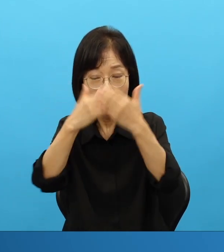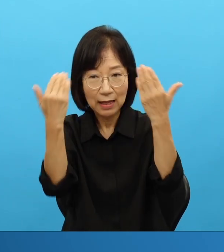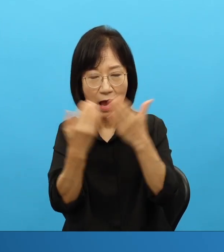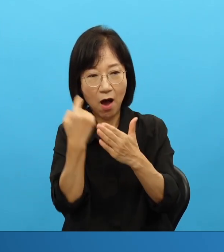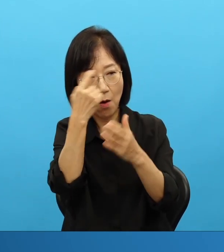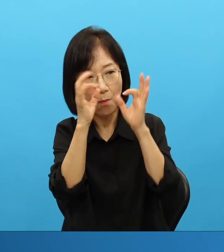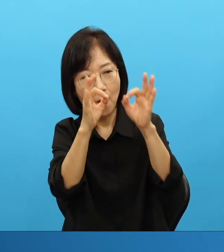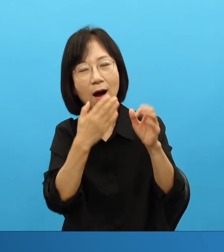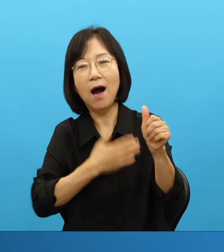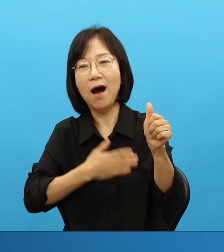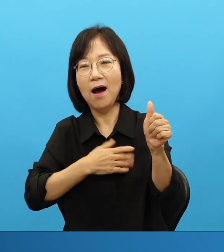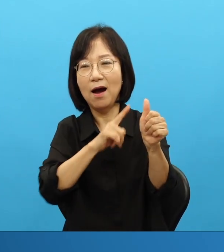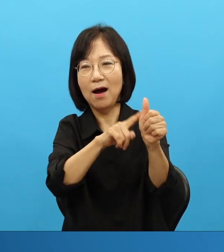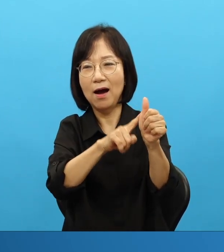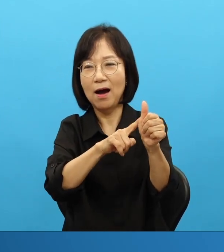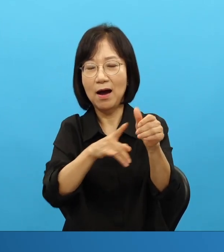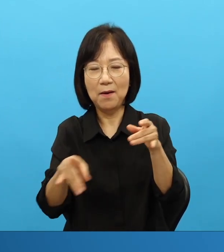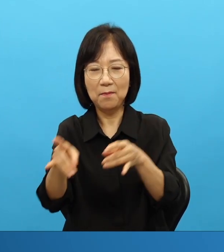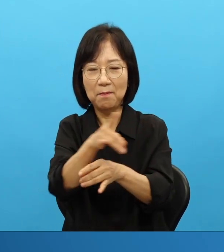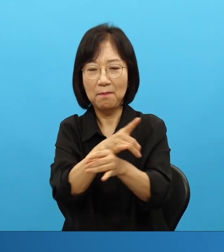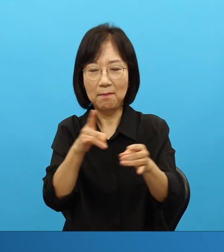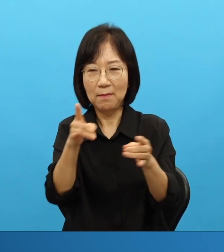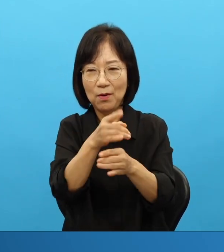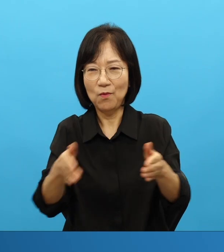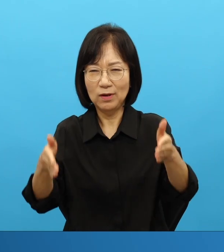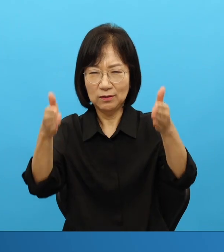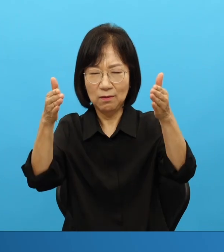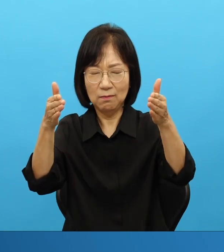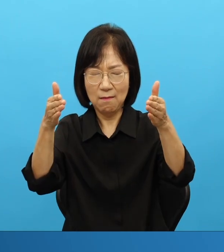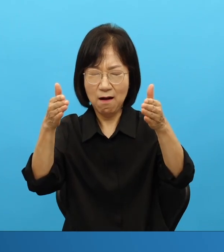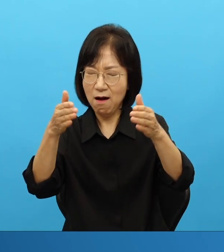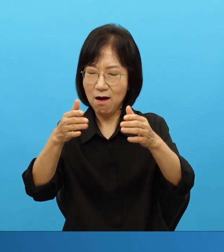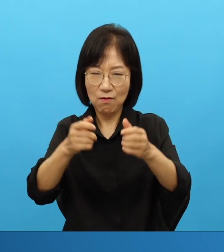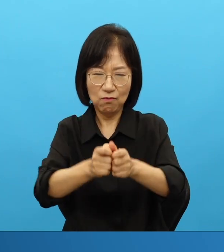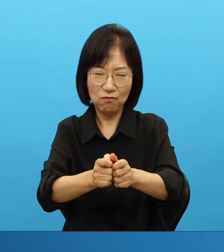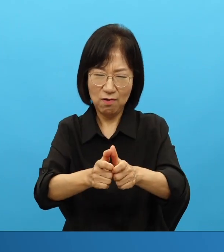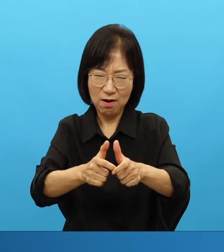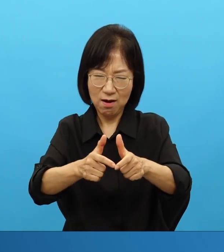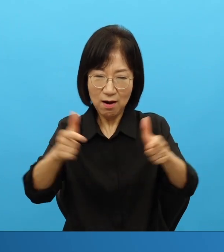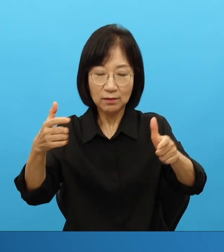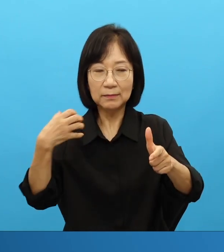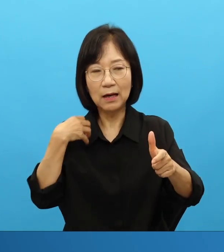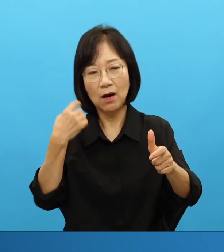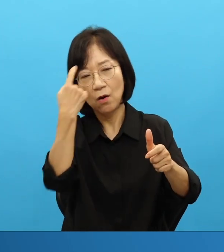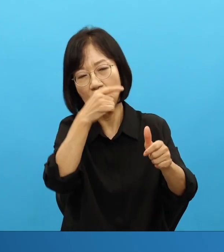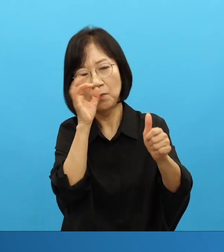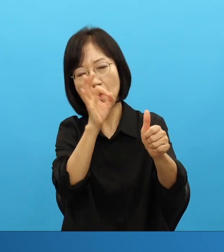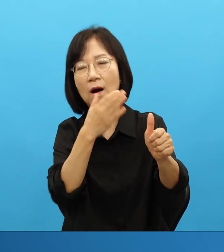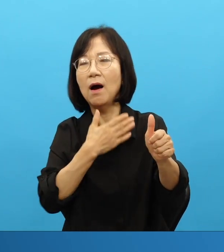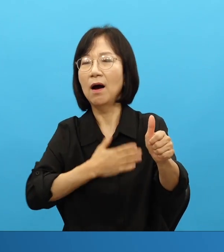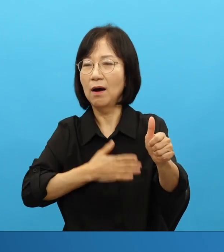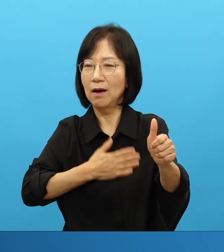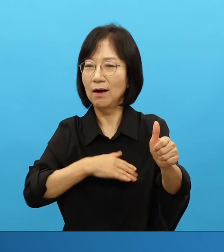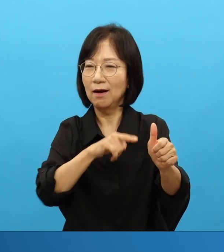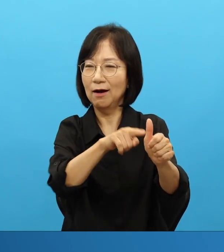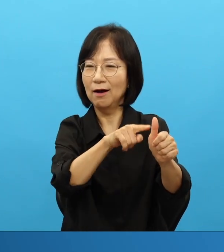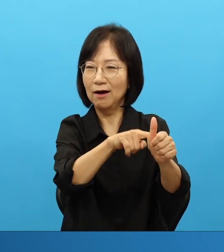where there was nobody throughout the nation or the world that didn't know about John Wanamaker. He impacted so much change as a result. 그걸